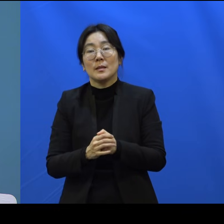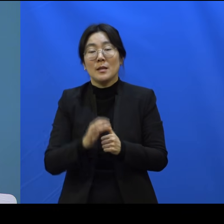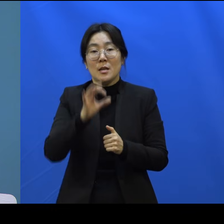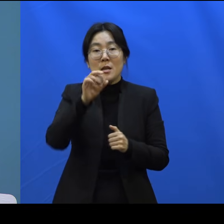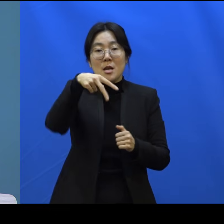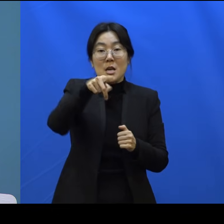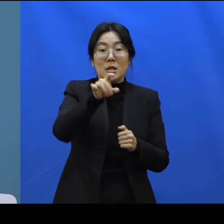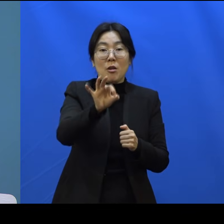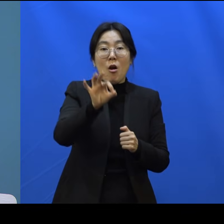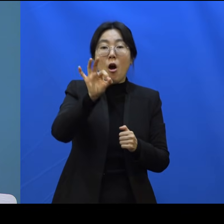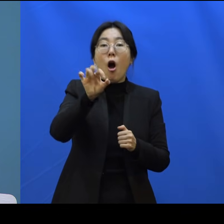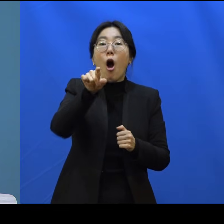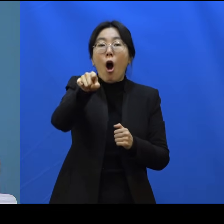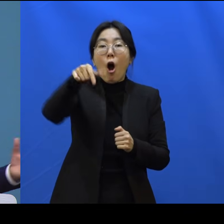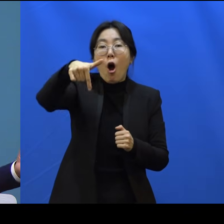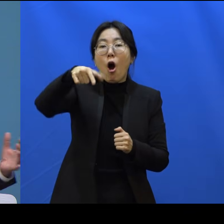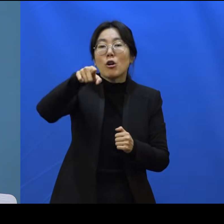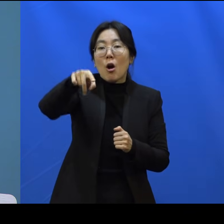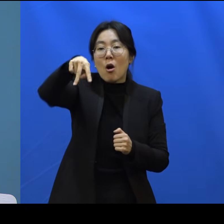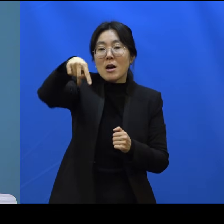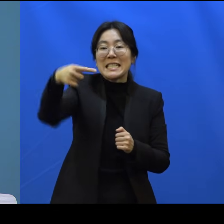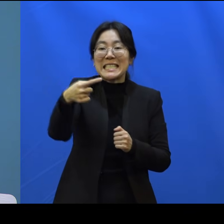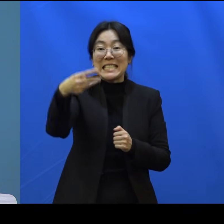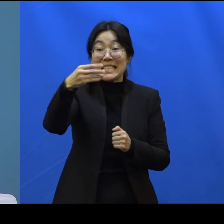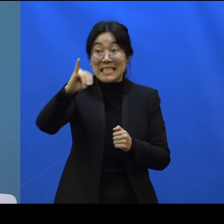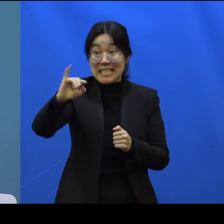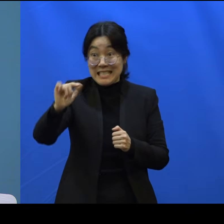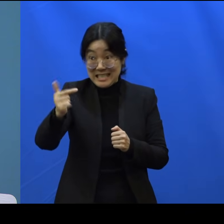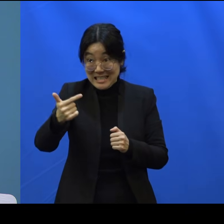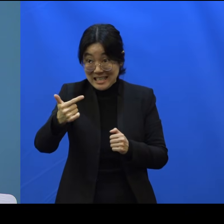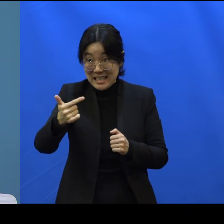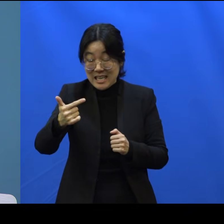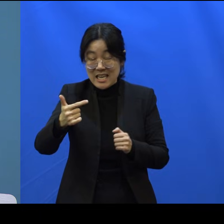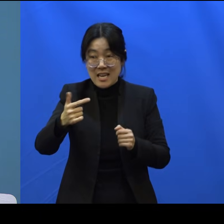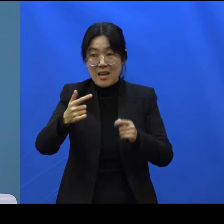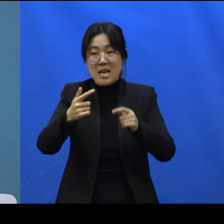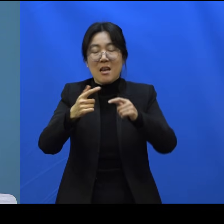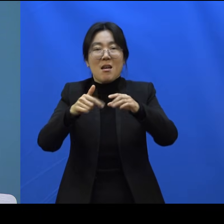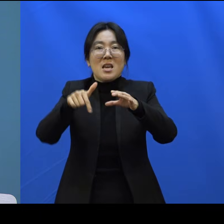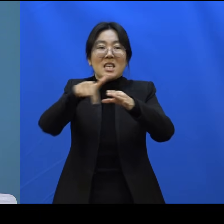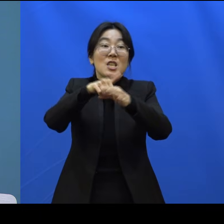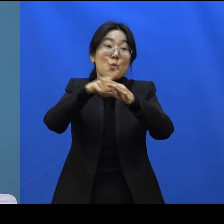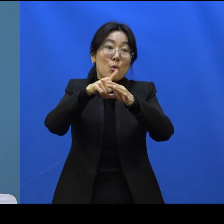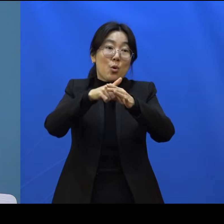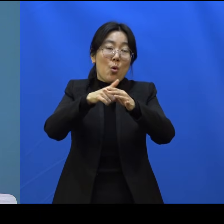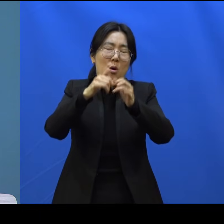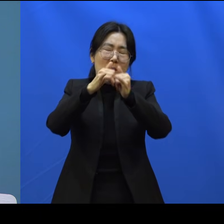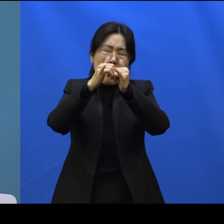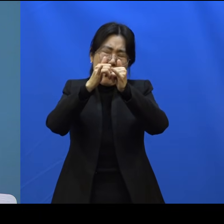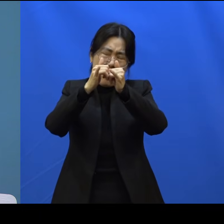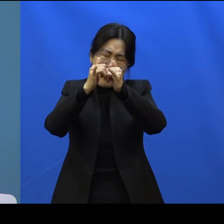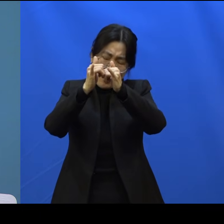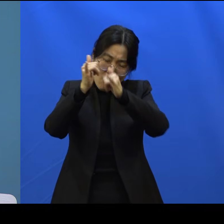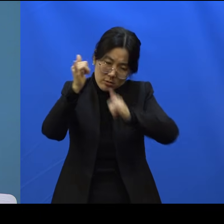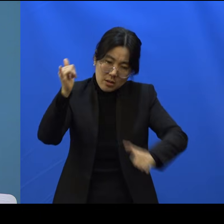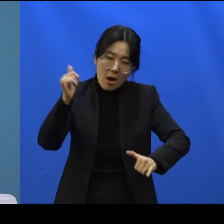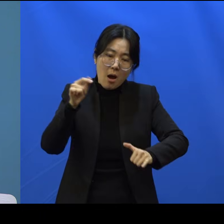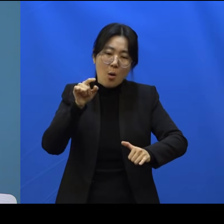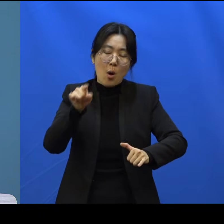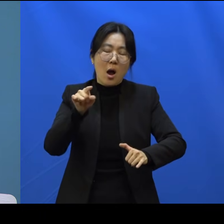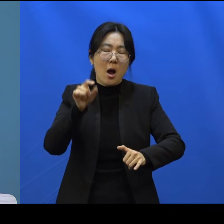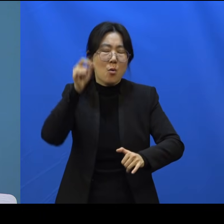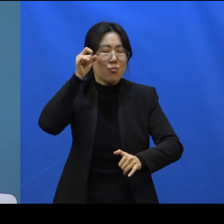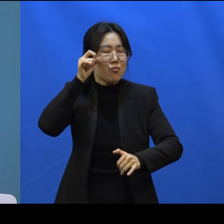어거스틴, 여러분, 유명한 이 기독교 역사에, 교회사에 엄청난 공헌을 한 사람이 어거스틴인 거죠. 그가 회심 이후에